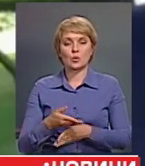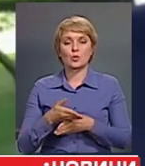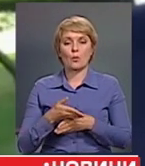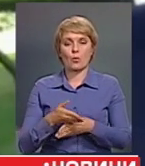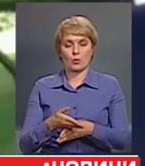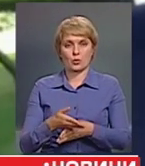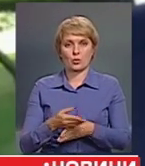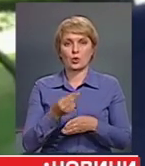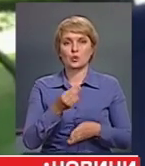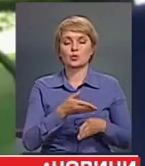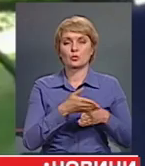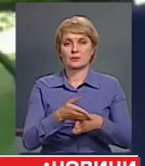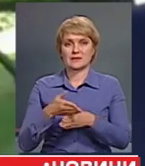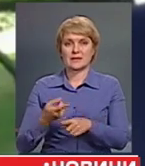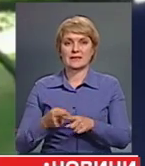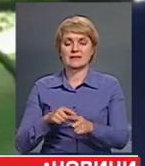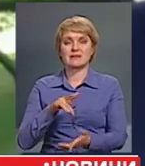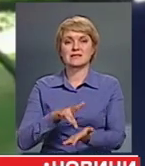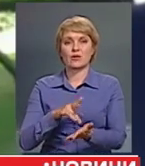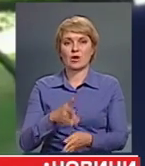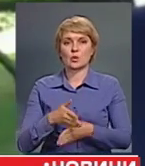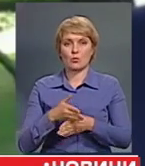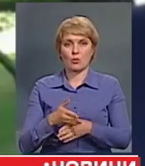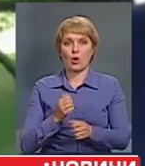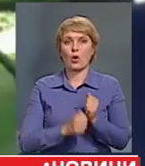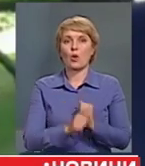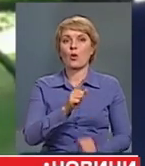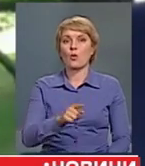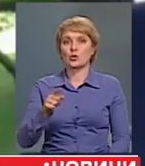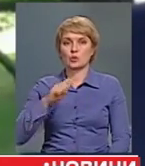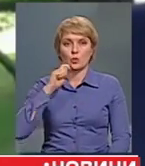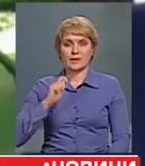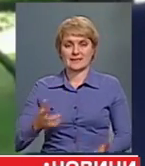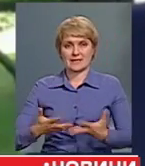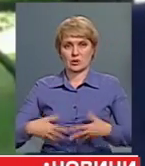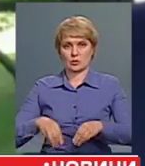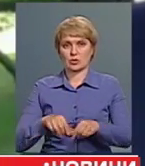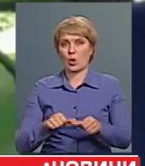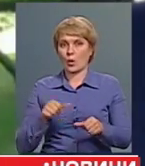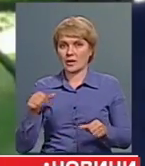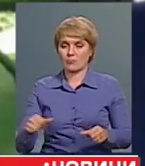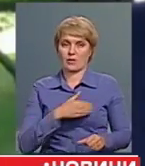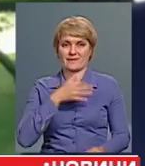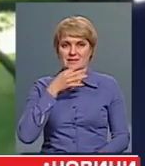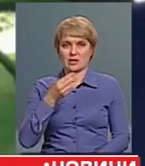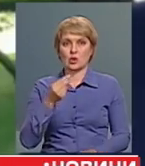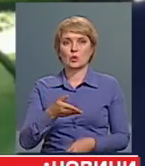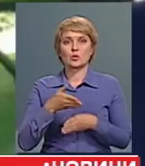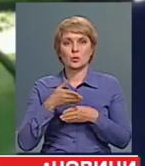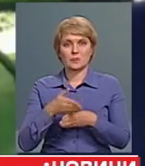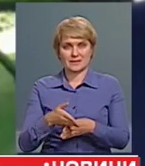вигляді субсидій. Це цільова допомога кожної української родини. Окремо хотів би сказати, що субсидії на цей рік